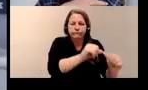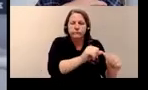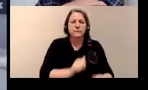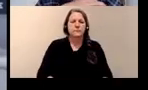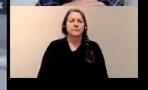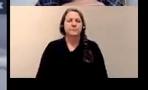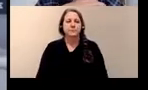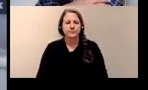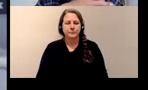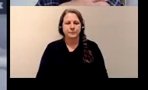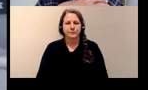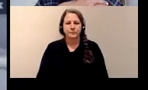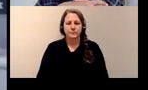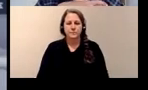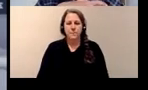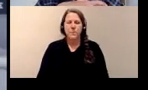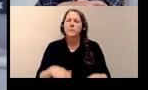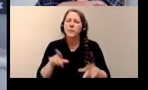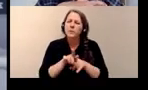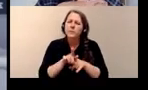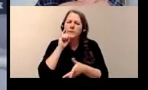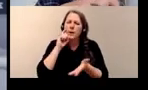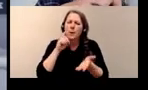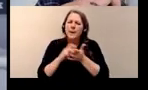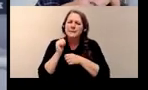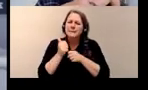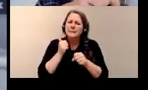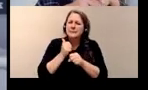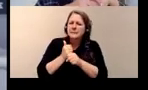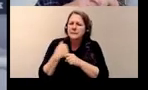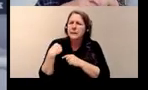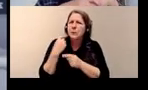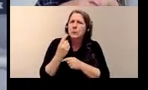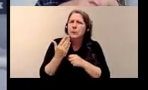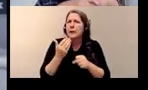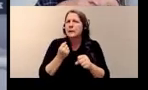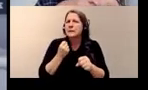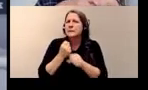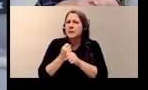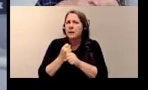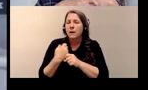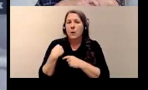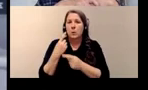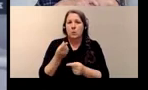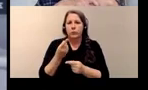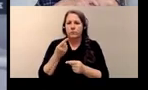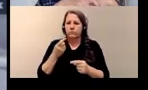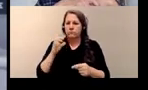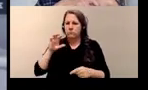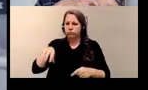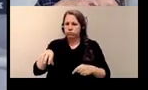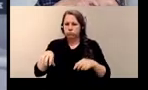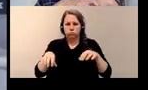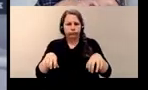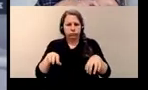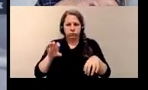depuis une dizaine ou une quinzaine d'années, il y a un mouvement croissant de lieux de réparation